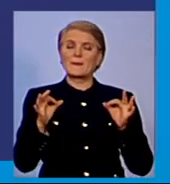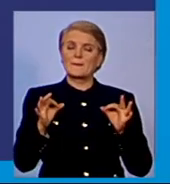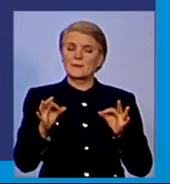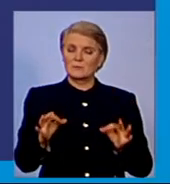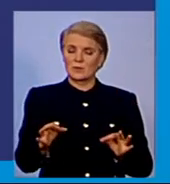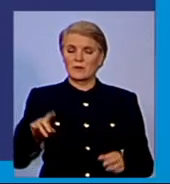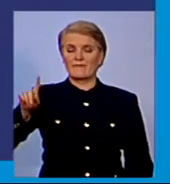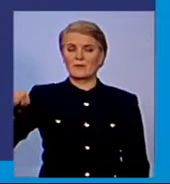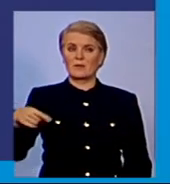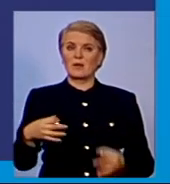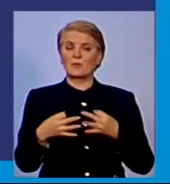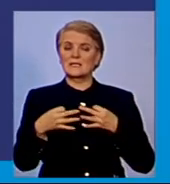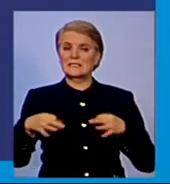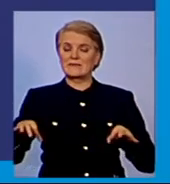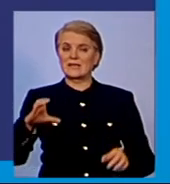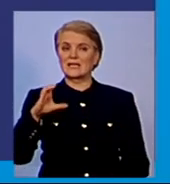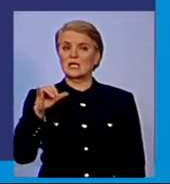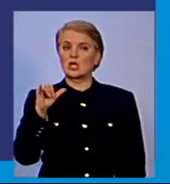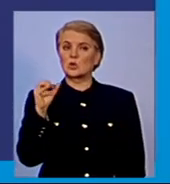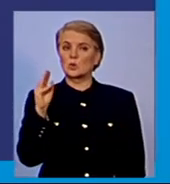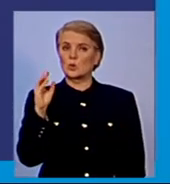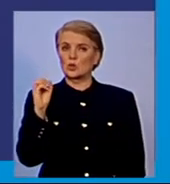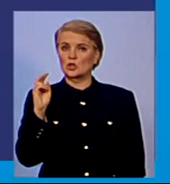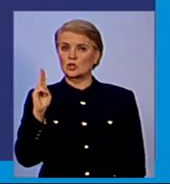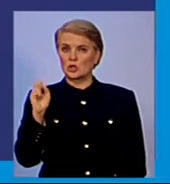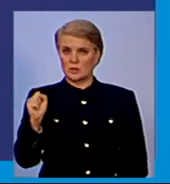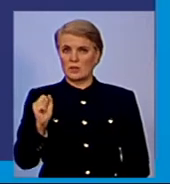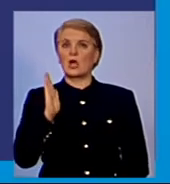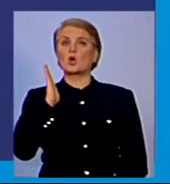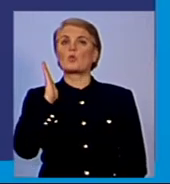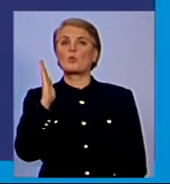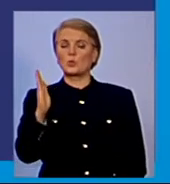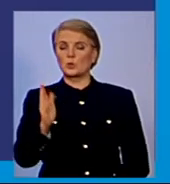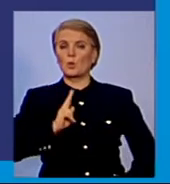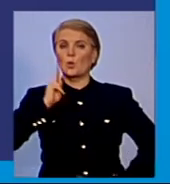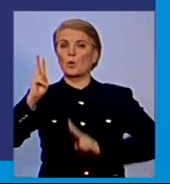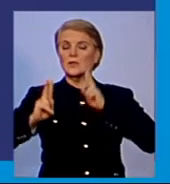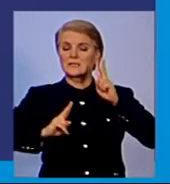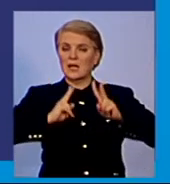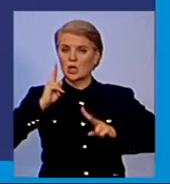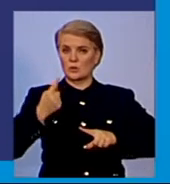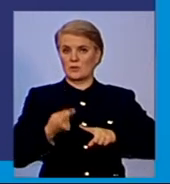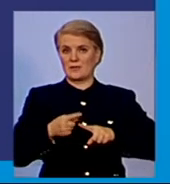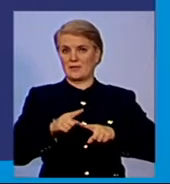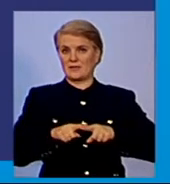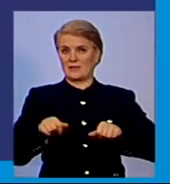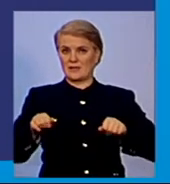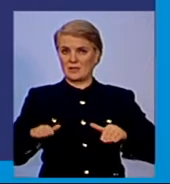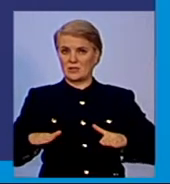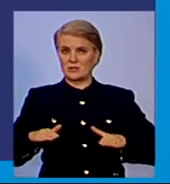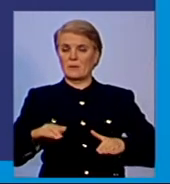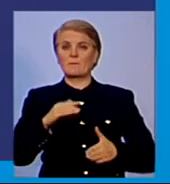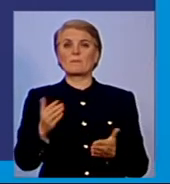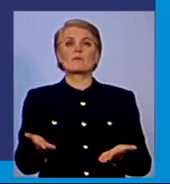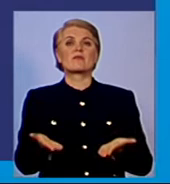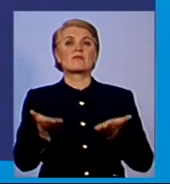звільнення Романа Сущенка. По-друге, в юридичній площині, звичайно, буде оскаржено це рішення. По-третє, на політичному рівні ми, звичайно, порушуємо питання звільнення Романа